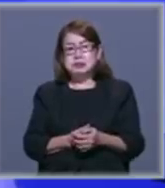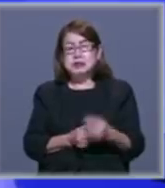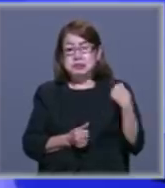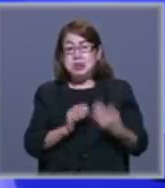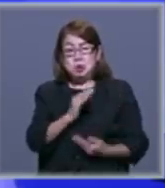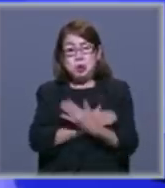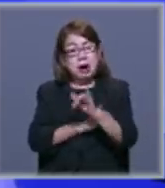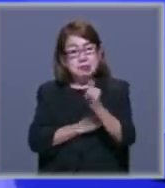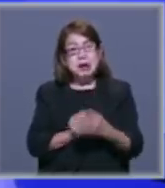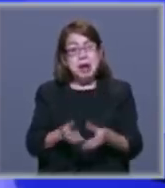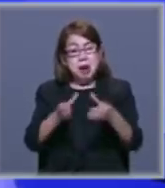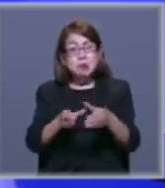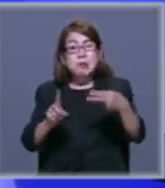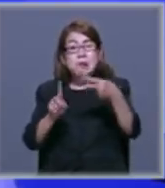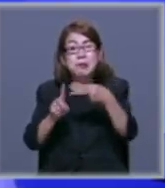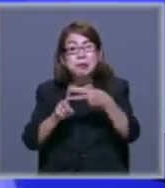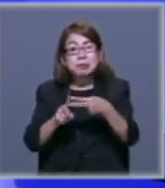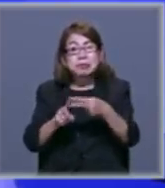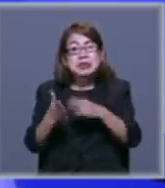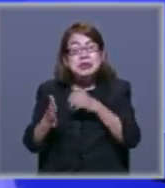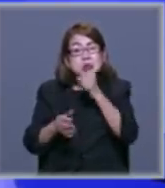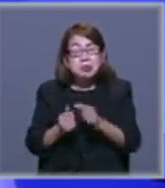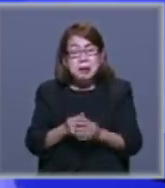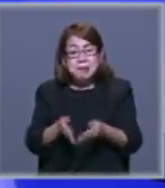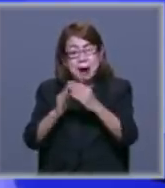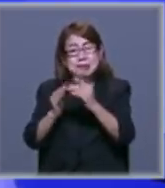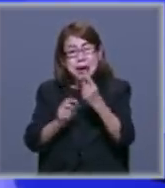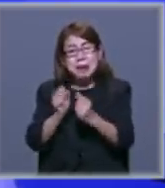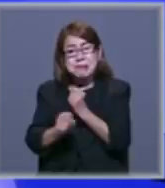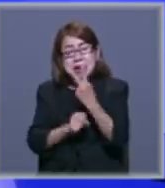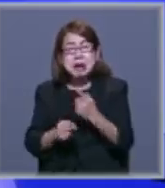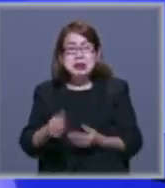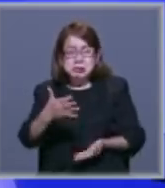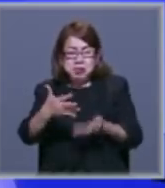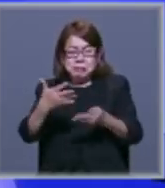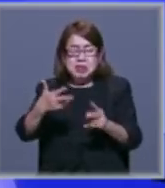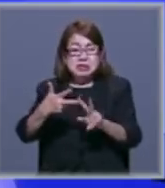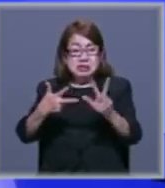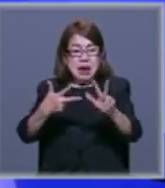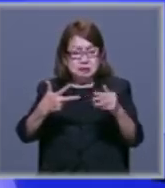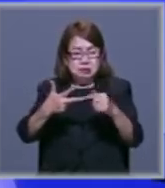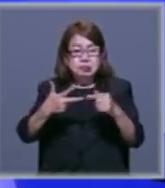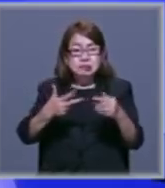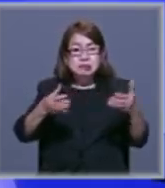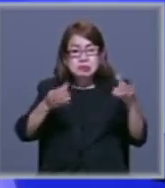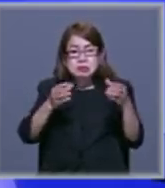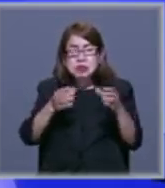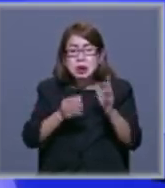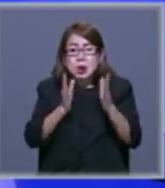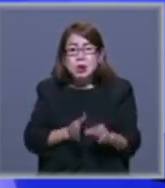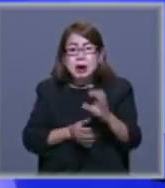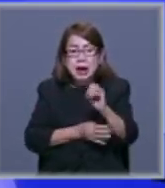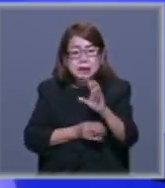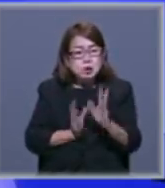ที่อนาคตใหม่พรรคซึ่งตั้ง1ปีจะผงาดมาเป็นอันดับ3เท่ากับพลังประชารัฐ 50-60 เสียงไม่ใช่เรื่องย